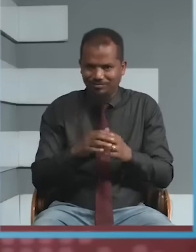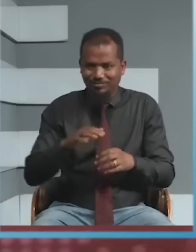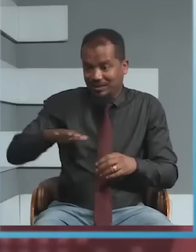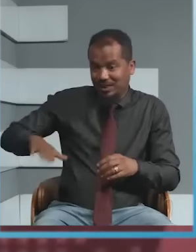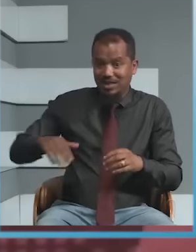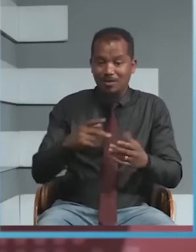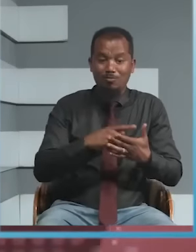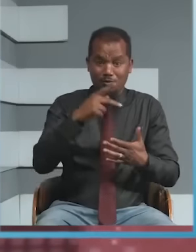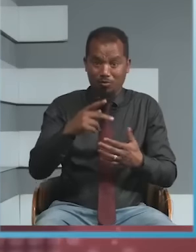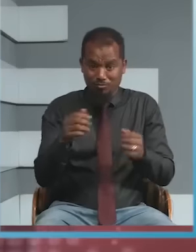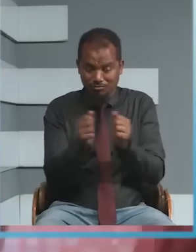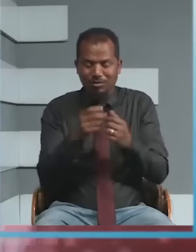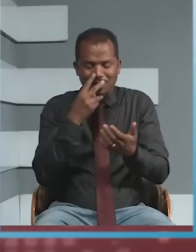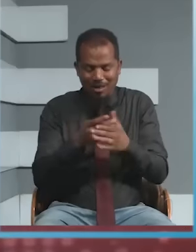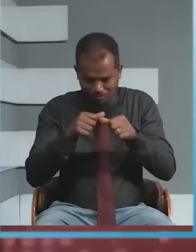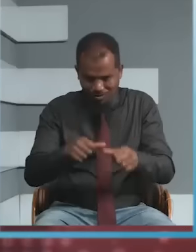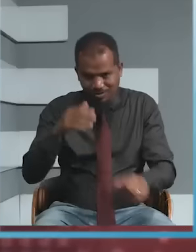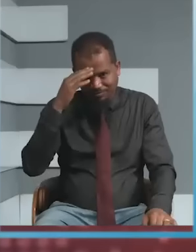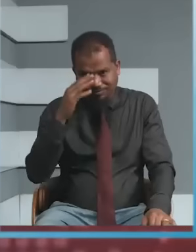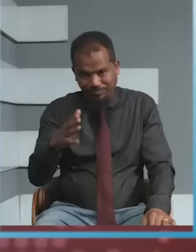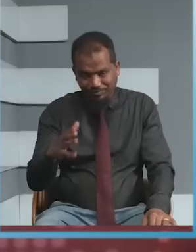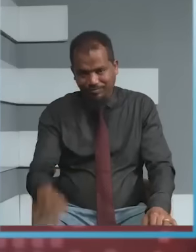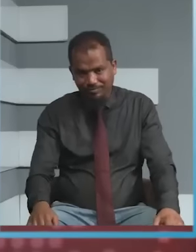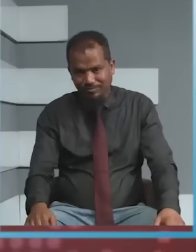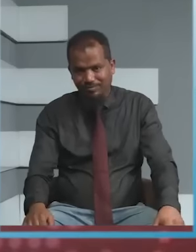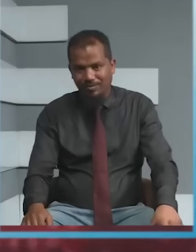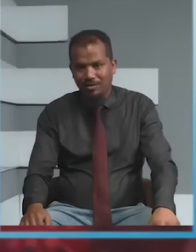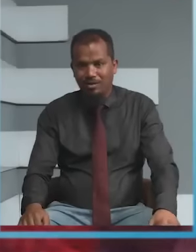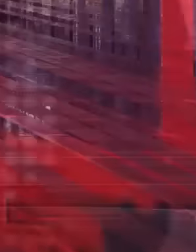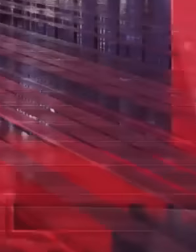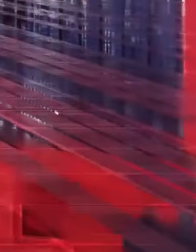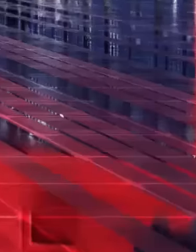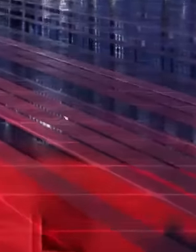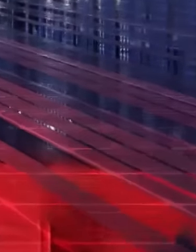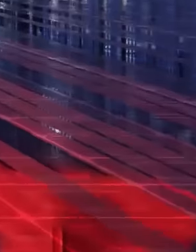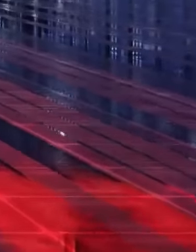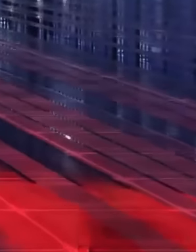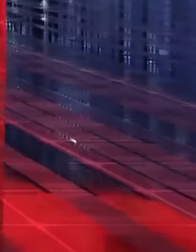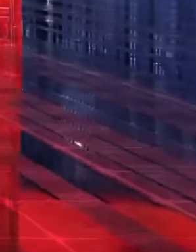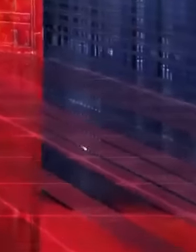ከቀሪ ፕሮግራሞች ጋር መልካም ቆይታ ይሁንላችሁ።